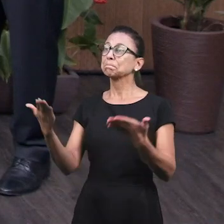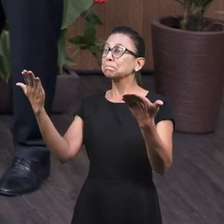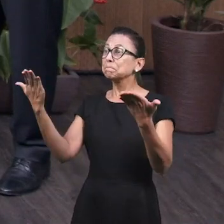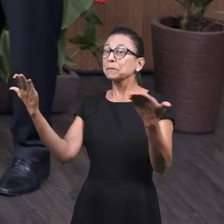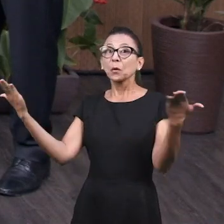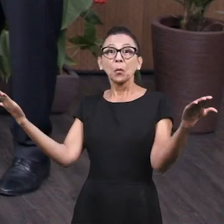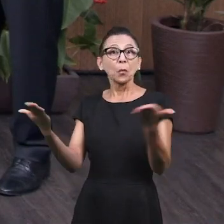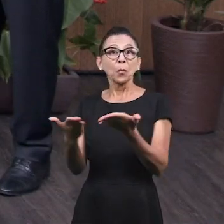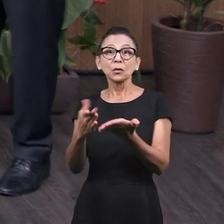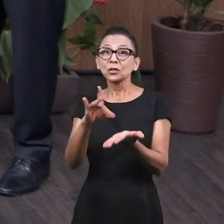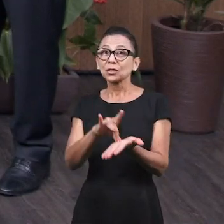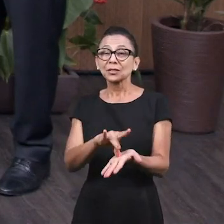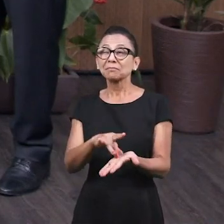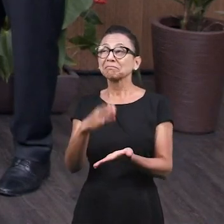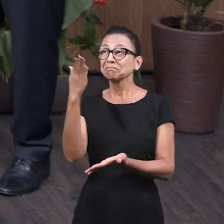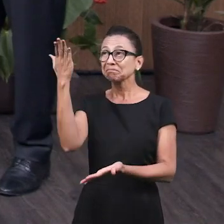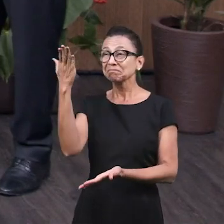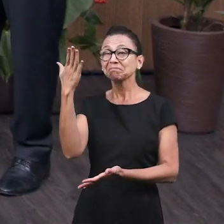прекраснейшие